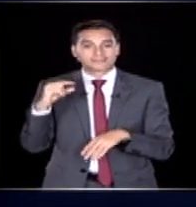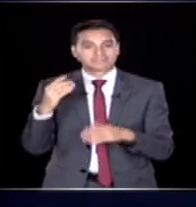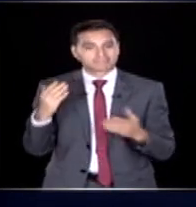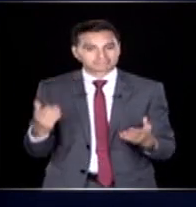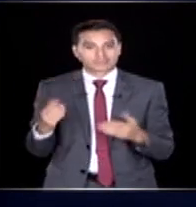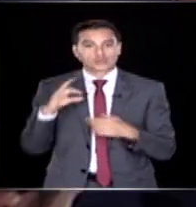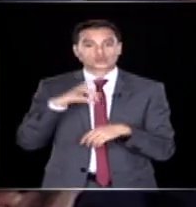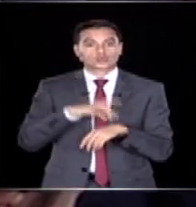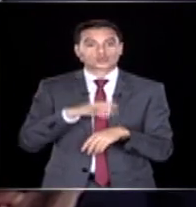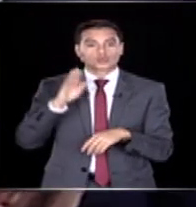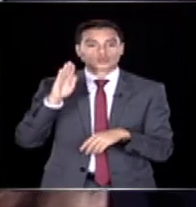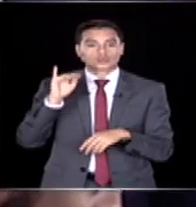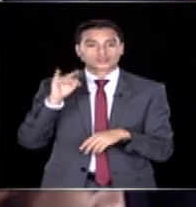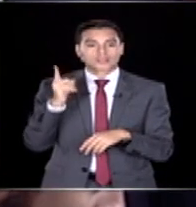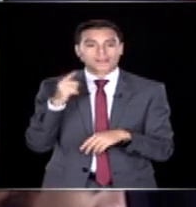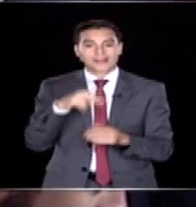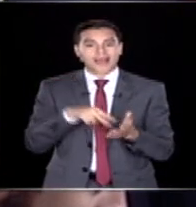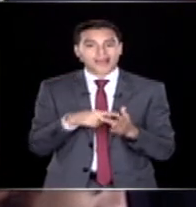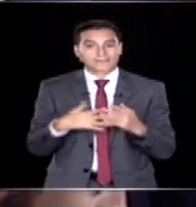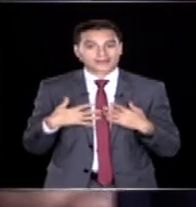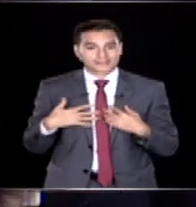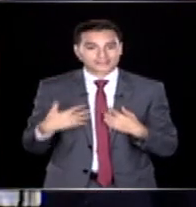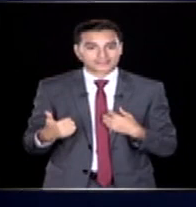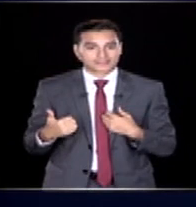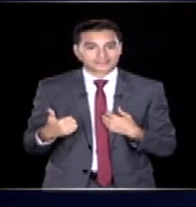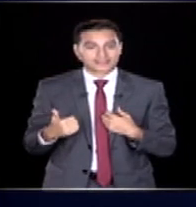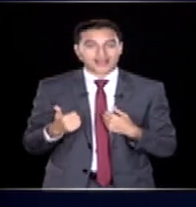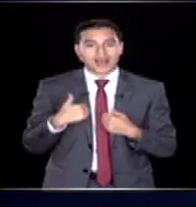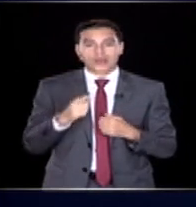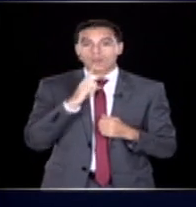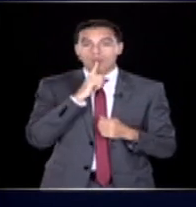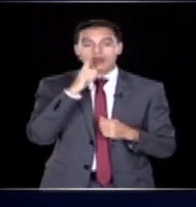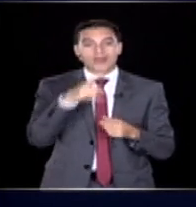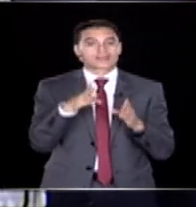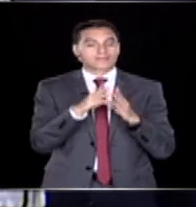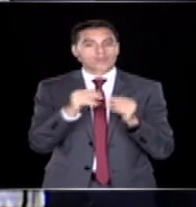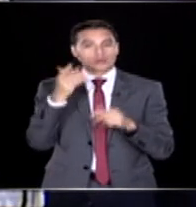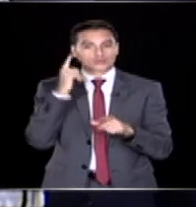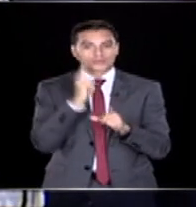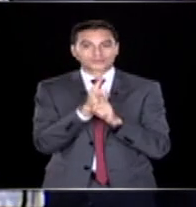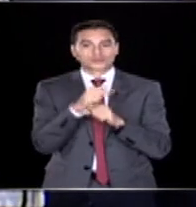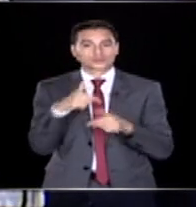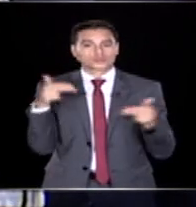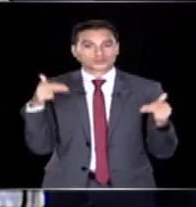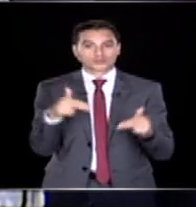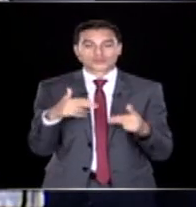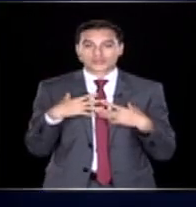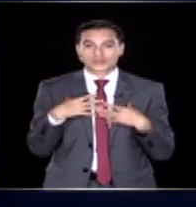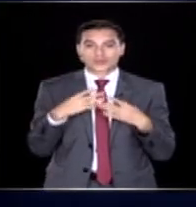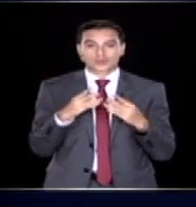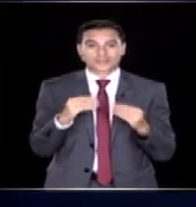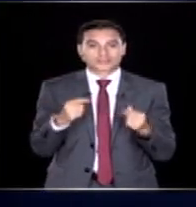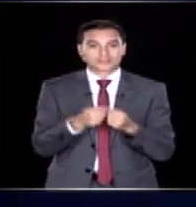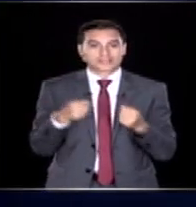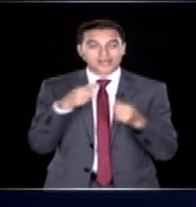سمر ازاي حضرتك؟ ازاي حضرتك يا استاذ عصام؟ انا كويس الحمد لله. والله بتوحشونا. وحضرتك اكتر والاستوديو وكل حاجة في البرنامج.